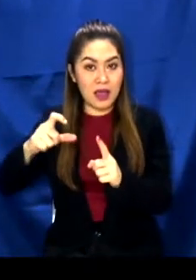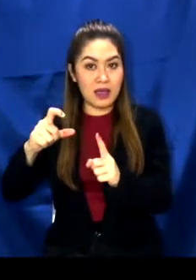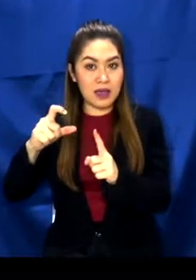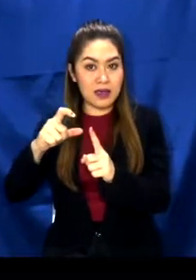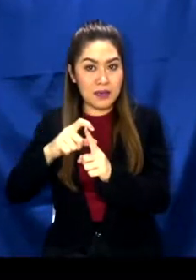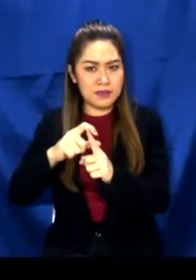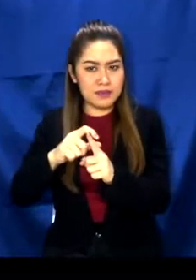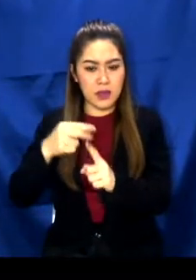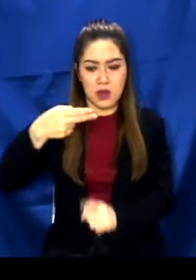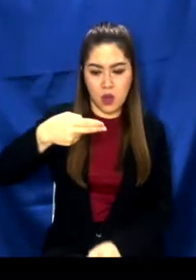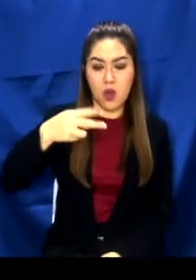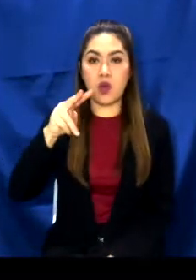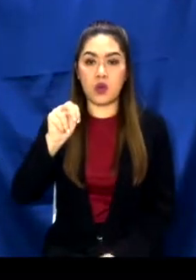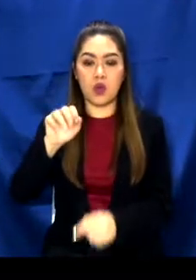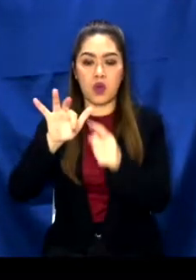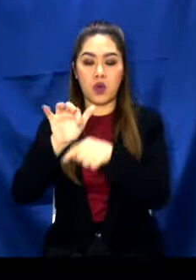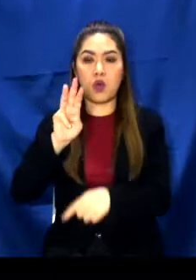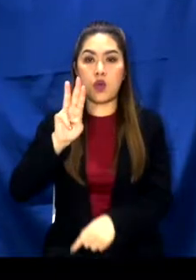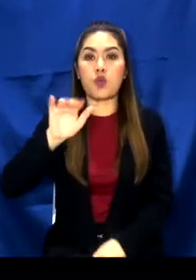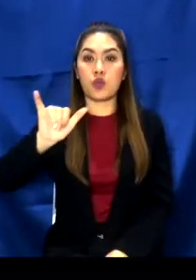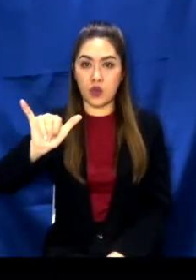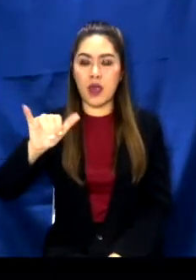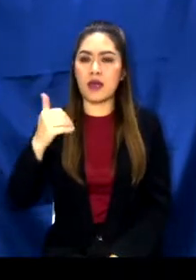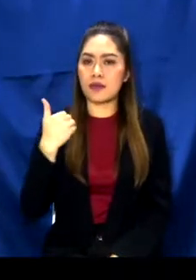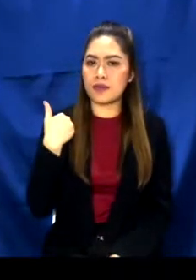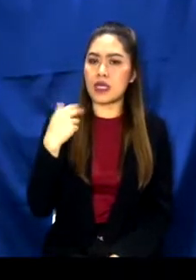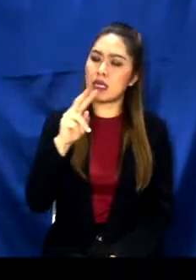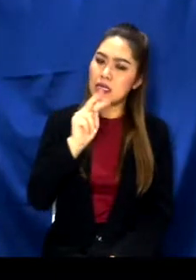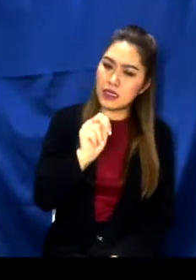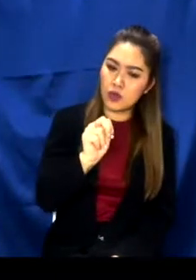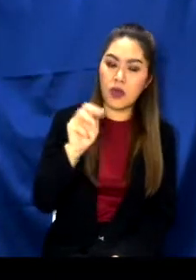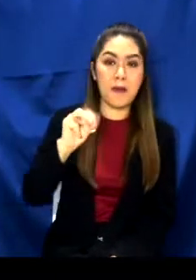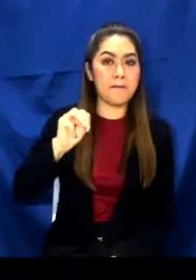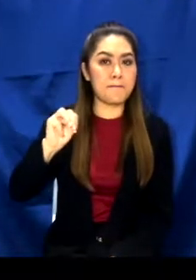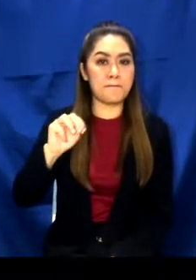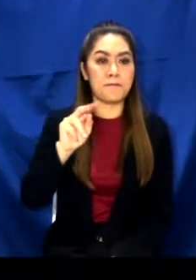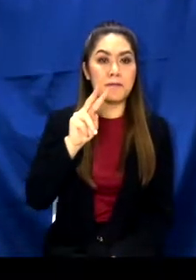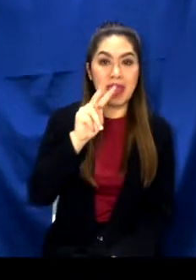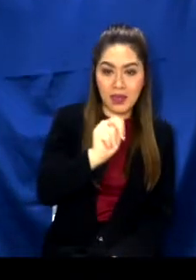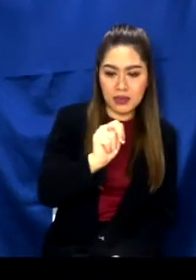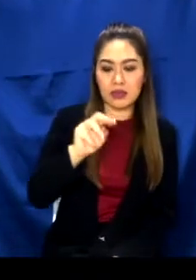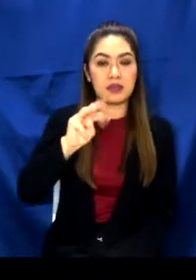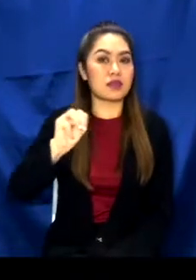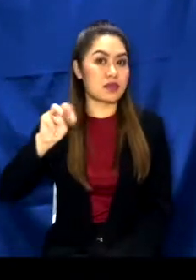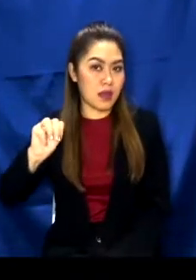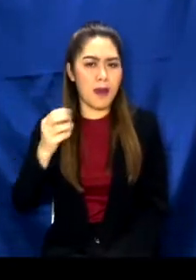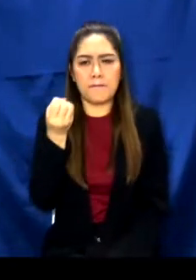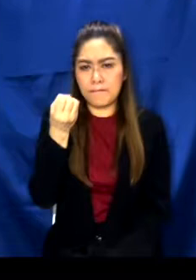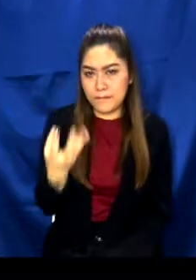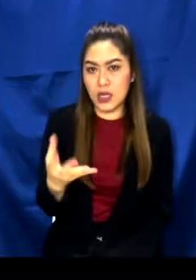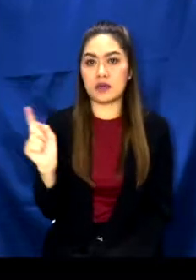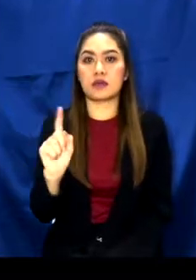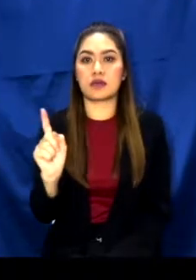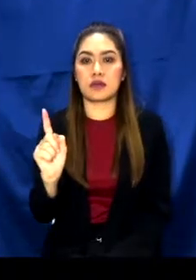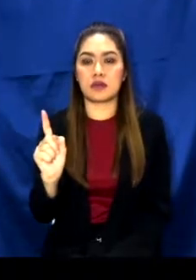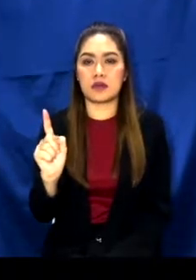หน่วยคืออะไรก็คือมันจะมีเป็นพอยต์มีพิกเซลมีนิ้วมีมิลลิเมตรนะคะตรงนี้แต่อันเนี้ยส่วนใหญ่แล้วเนี่ยเรา